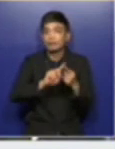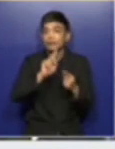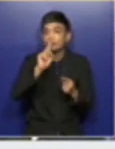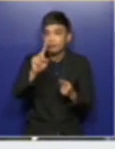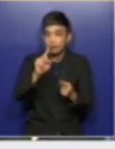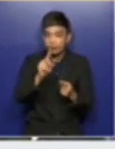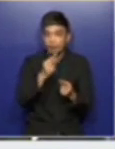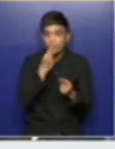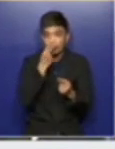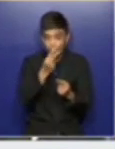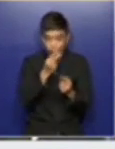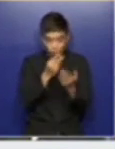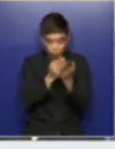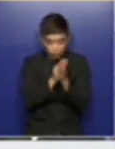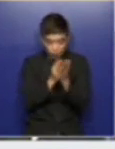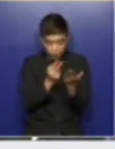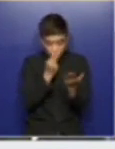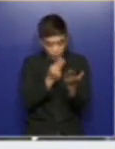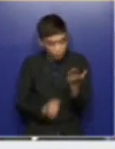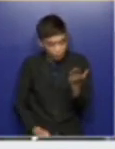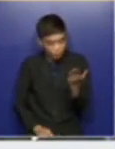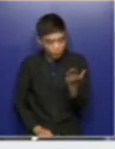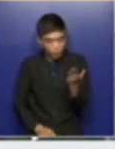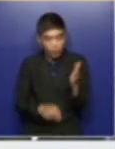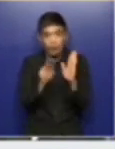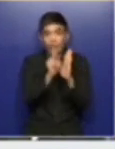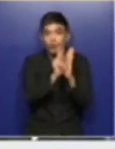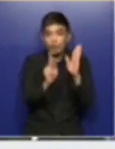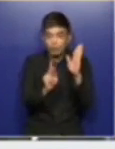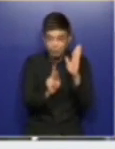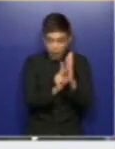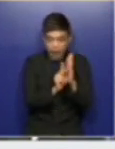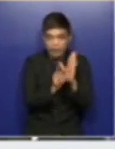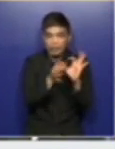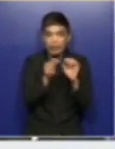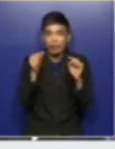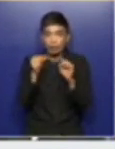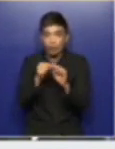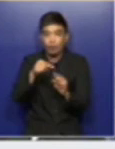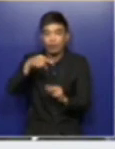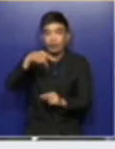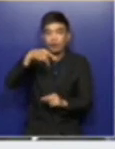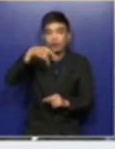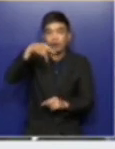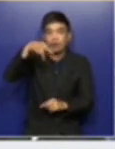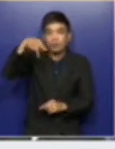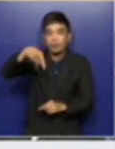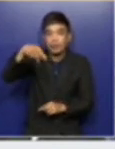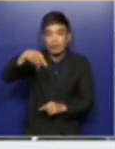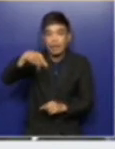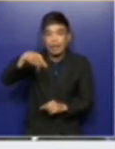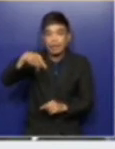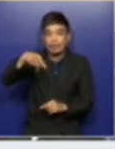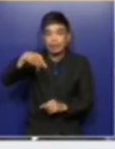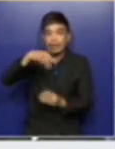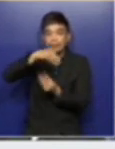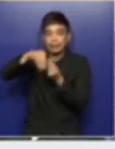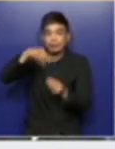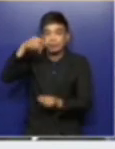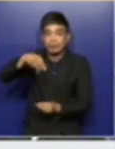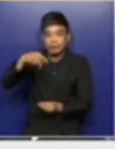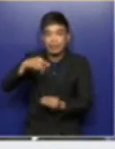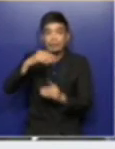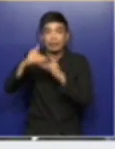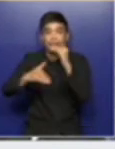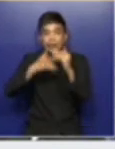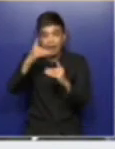ดูพระราชบัญญัติที่รองรับในการพัฒนาพื้นที่พิเศษผมเห็นด้วยอย่างยิ่งนะครับว่าจะต้องมีกฎห